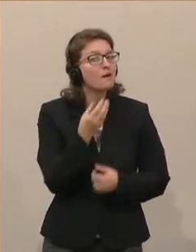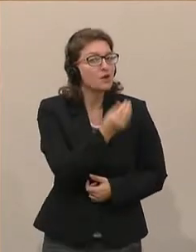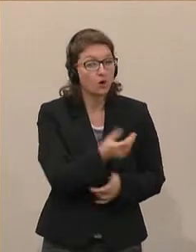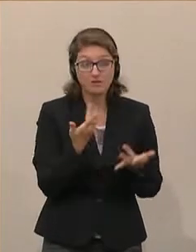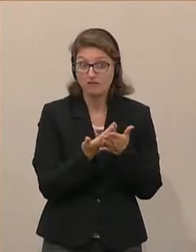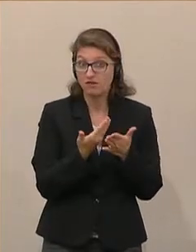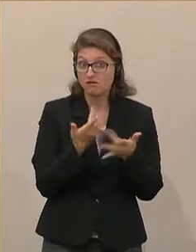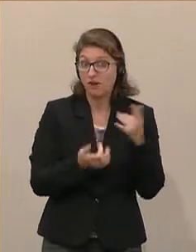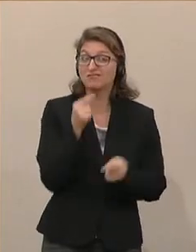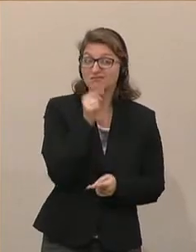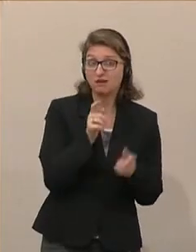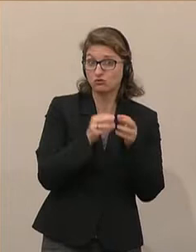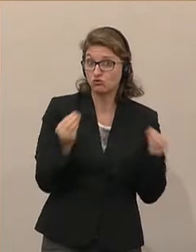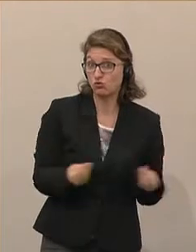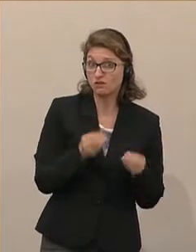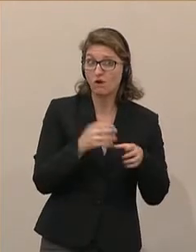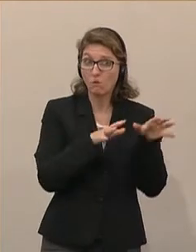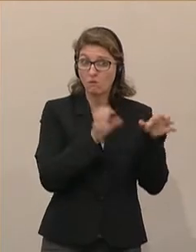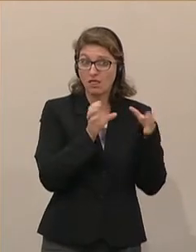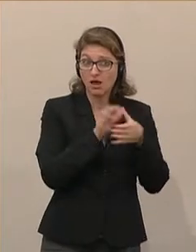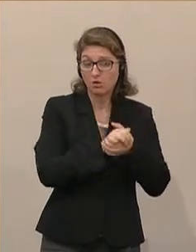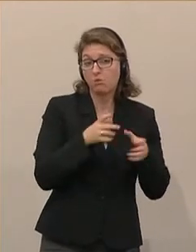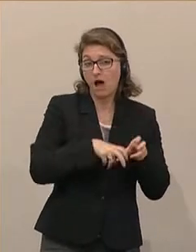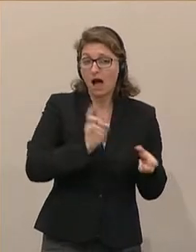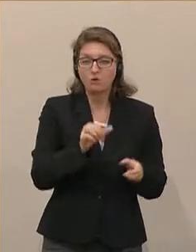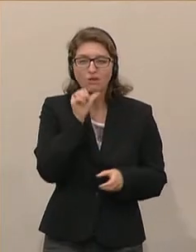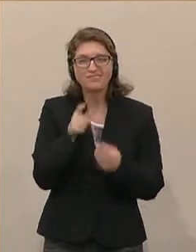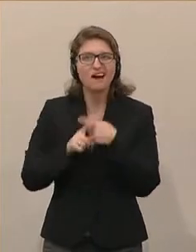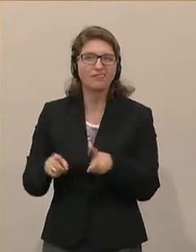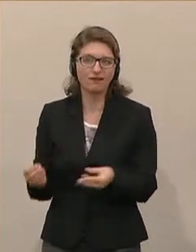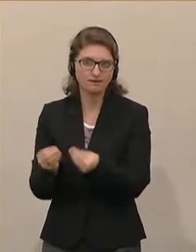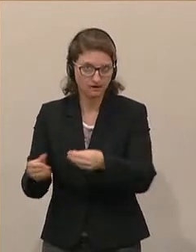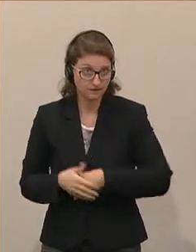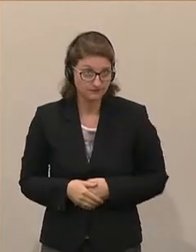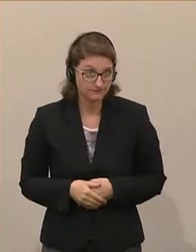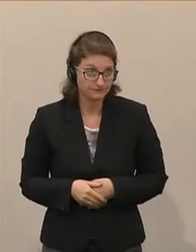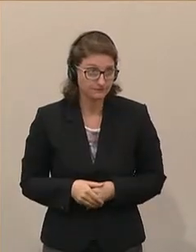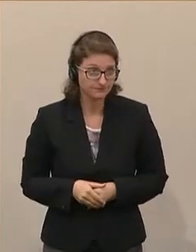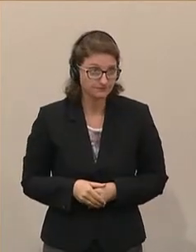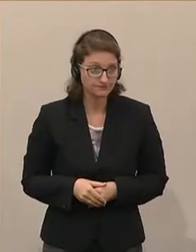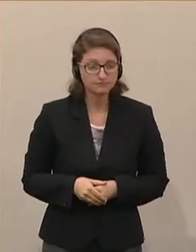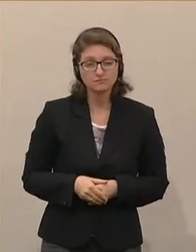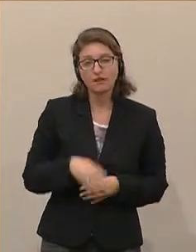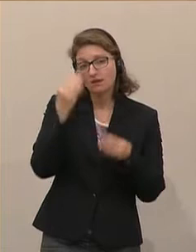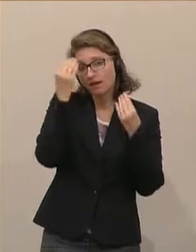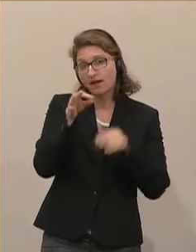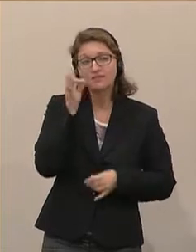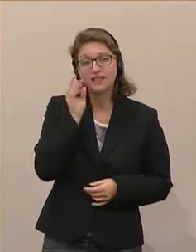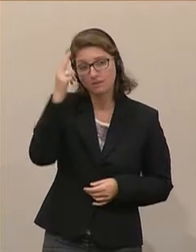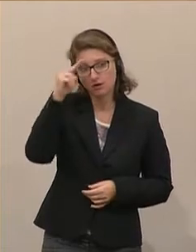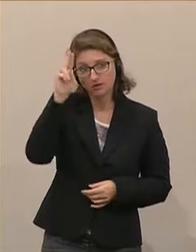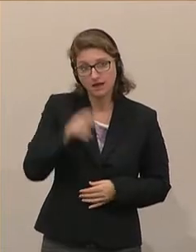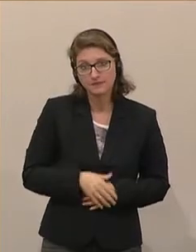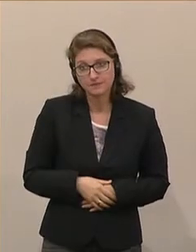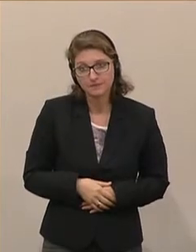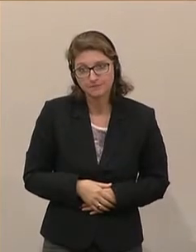deswegen und nicht aus anderen Gründen, die Sie da in Ihrer Geschichteldruckerei behaupten, fußen. Sehr geehrte Damen und Herren, das